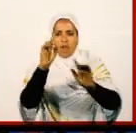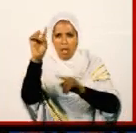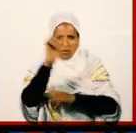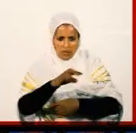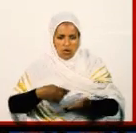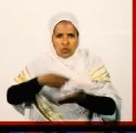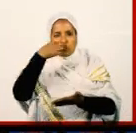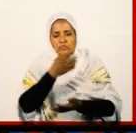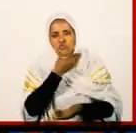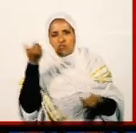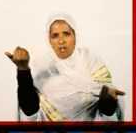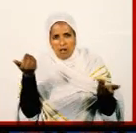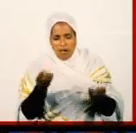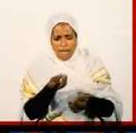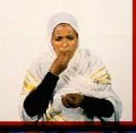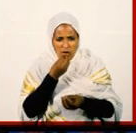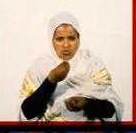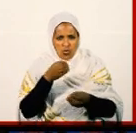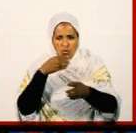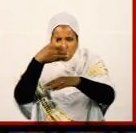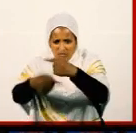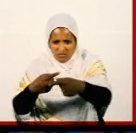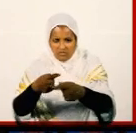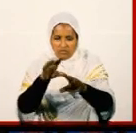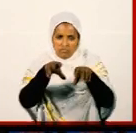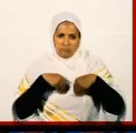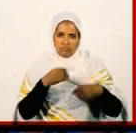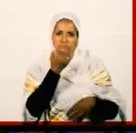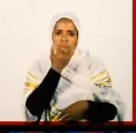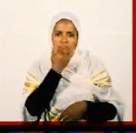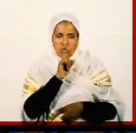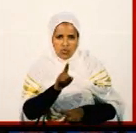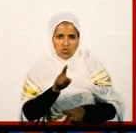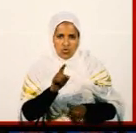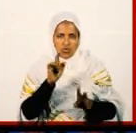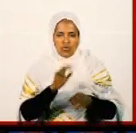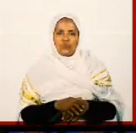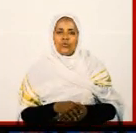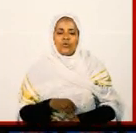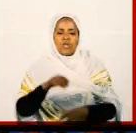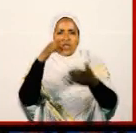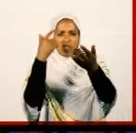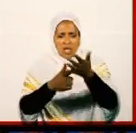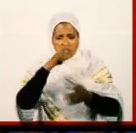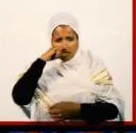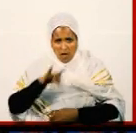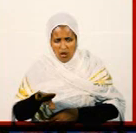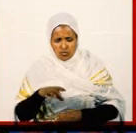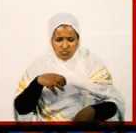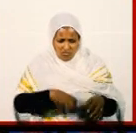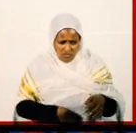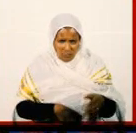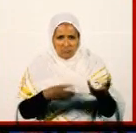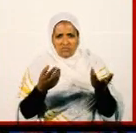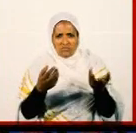አንዱ ቀን ቢቆር እንደዛ ነው እንጂ በልቶ የሚለው ነገር ግን ተቀባይነት የለውም። በልቶ ይሄ እኮ ለህፃናትን